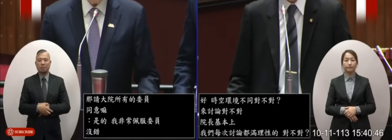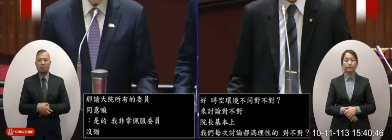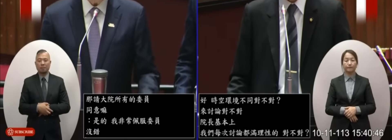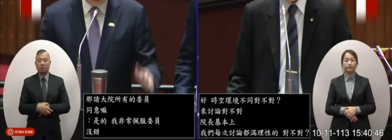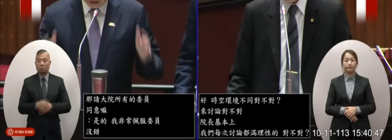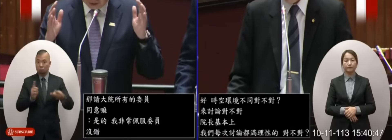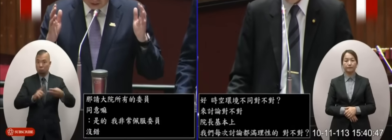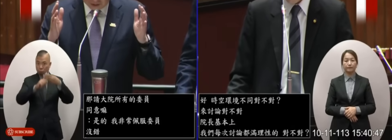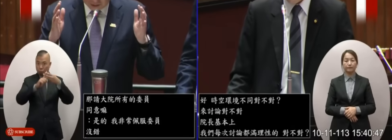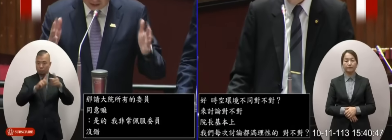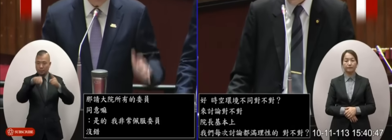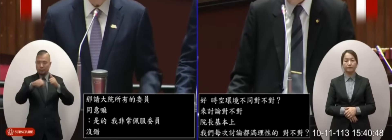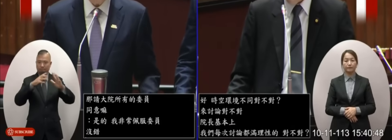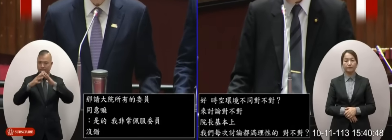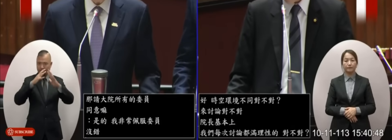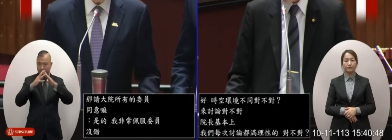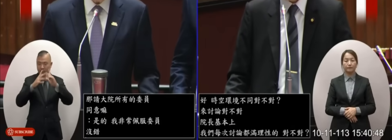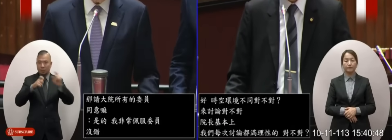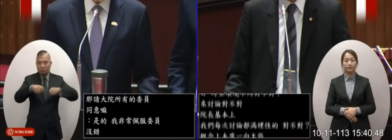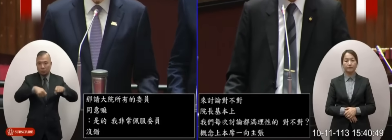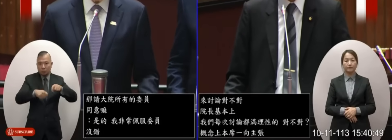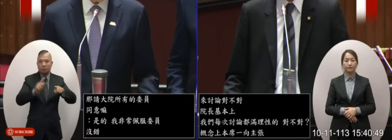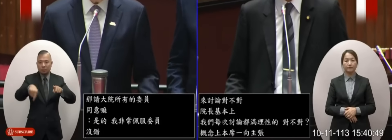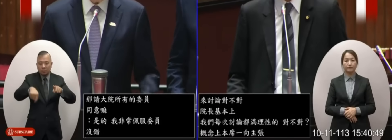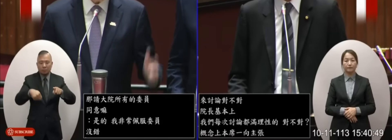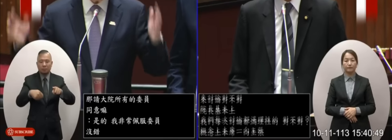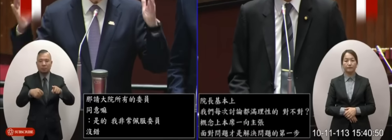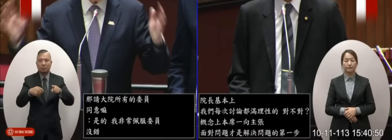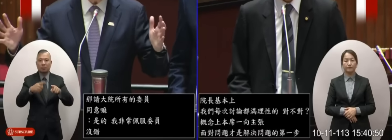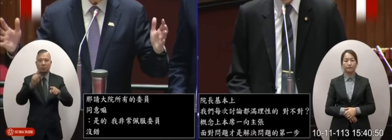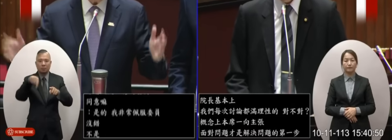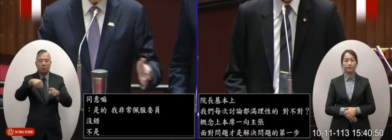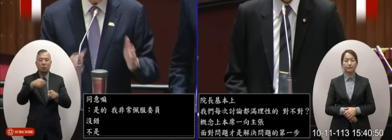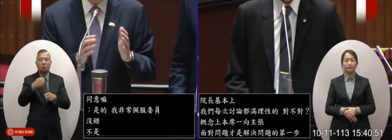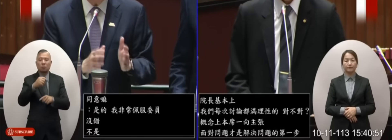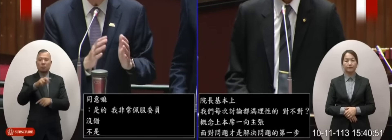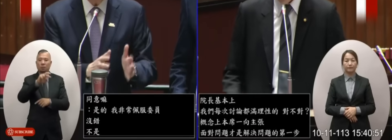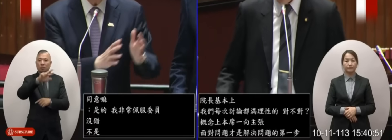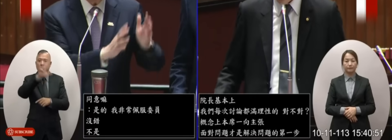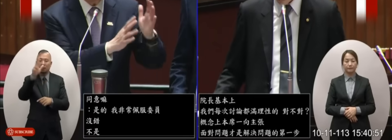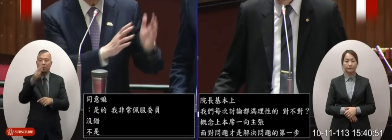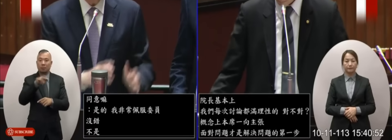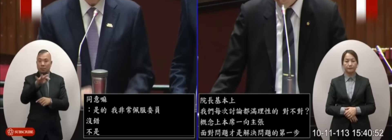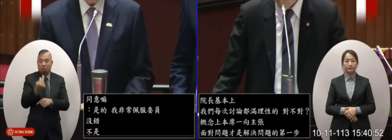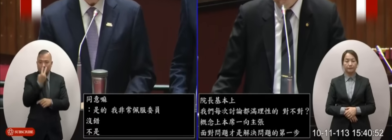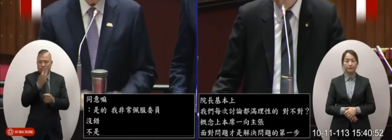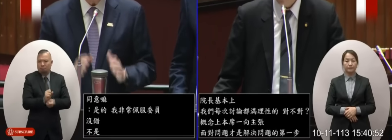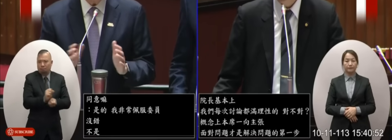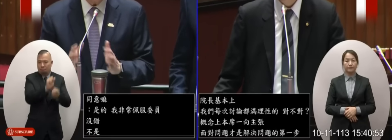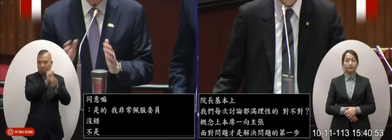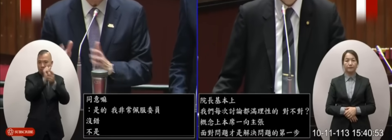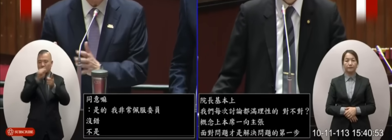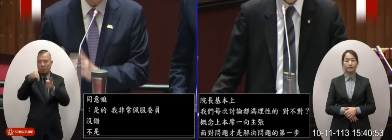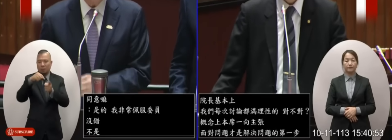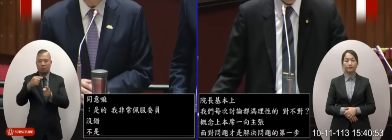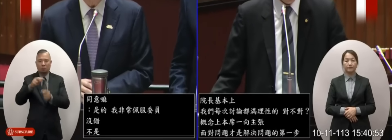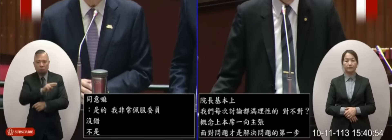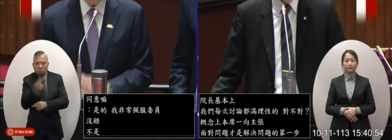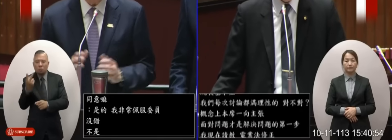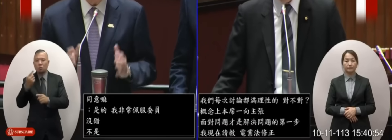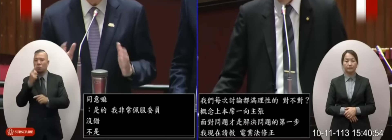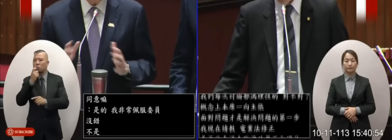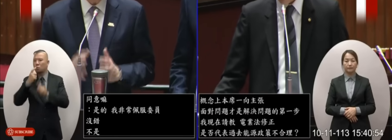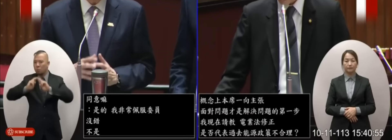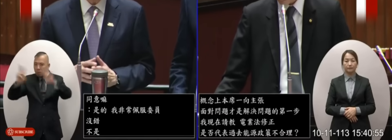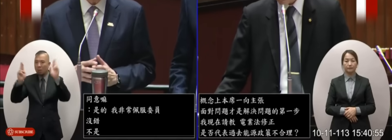略就是斩绿争气，减煤到飞河，这大的战略，其中任何一个要随时事来调